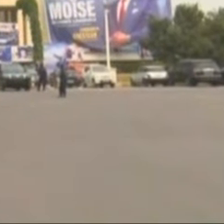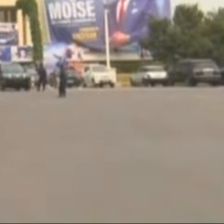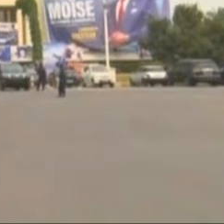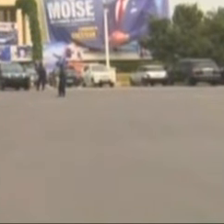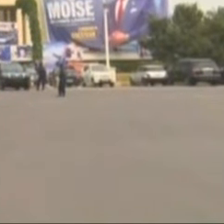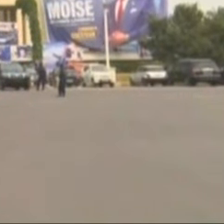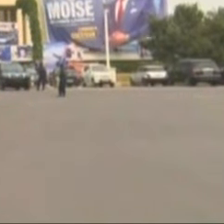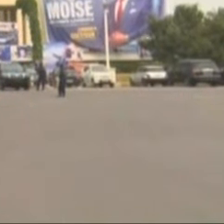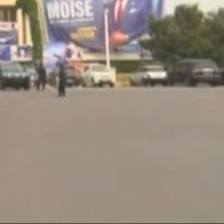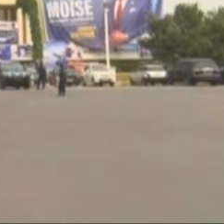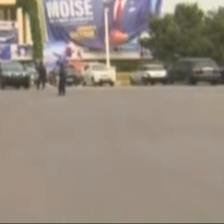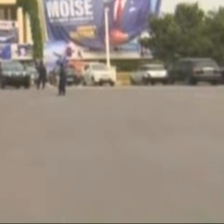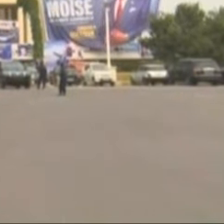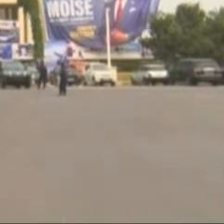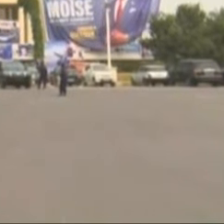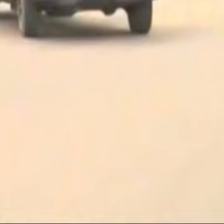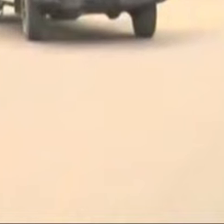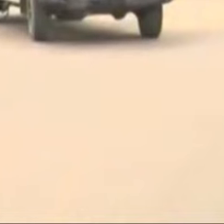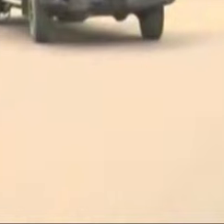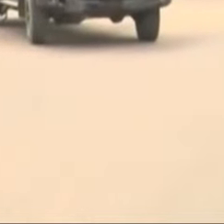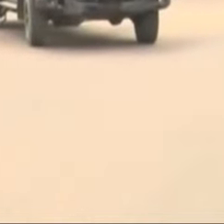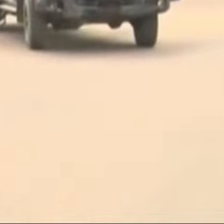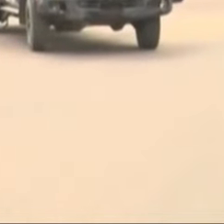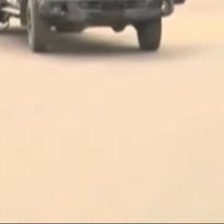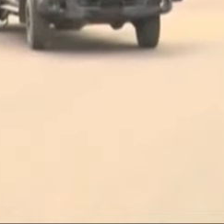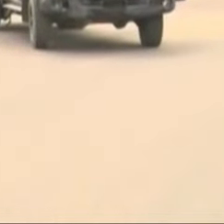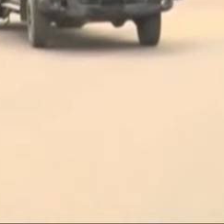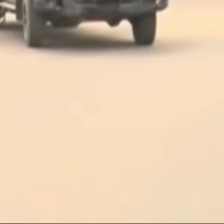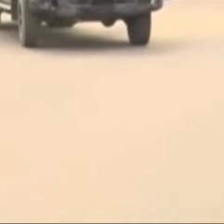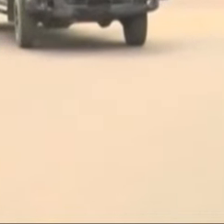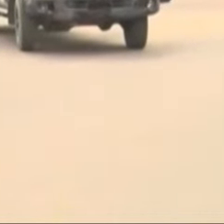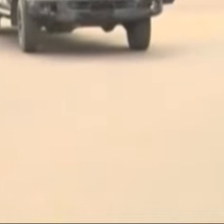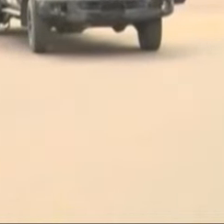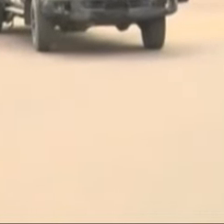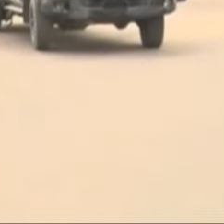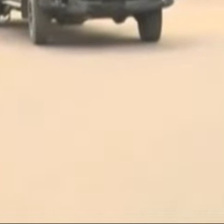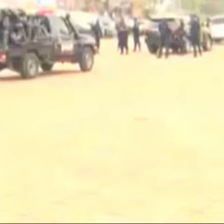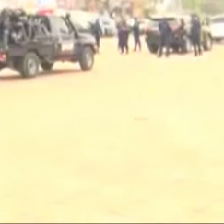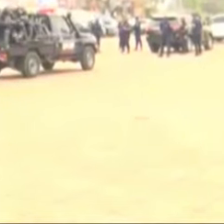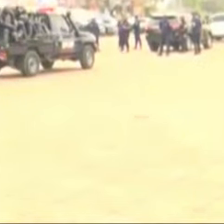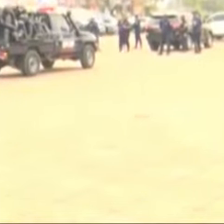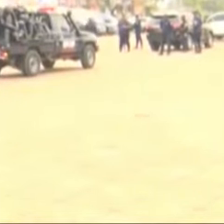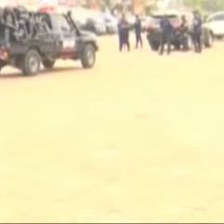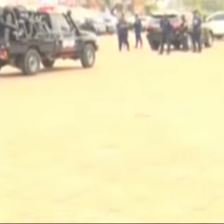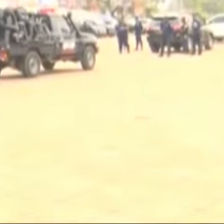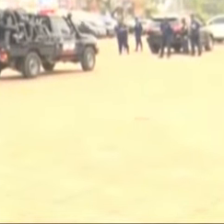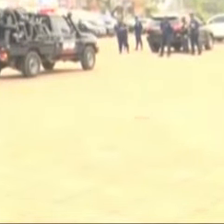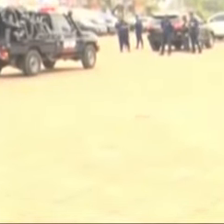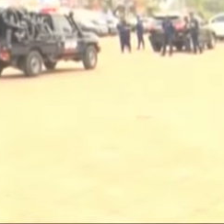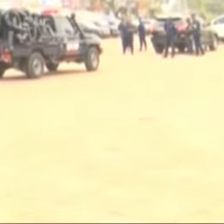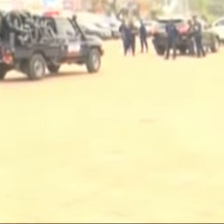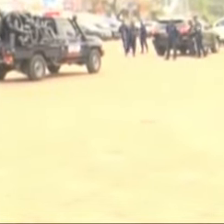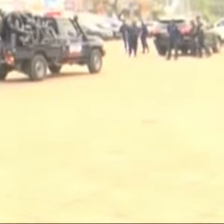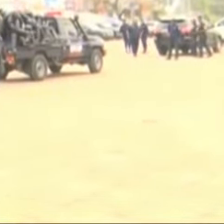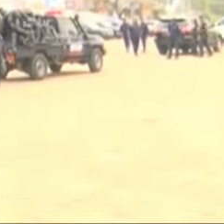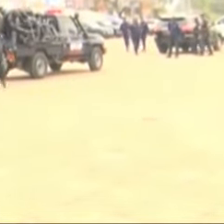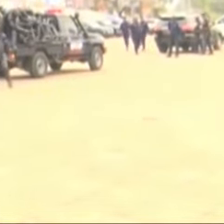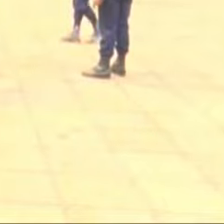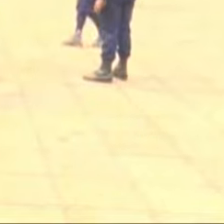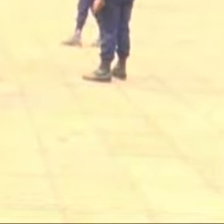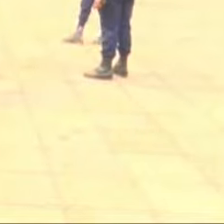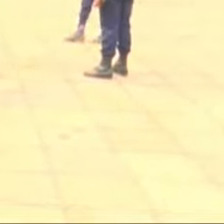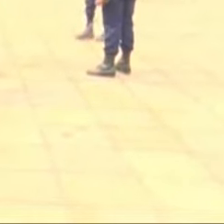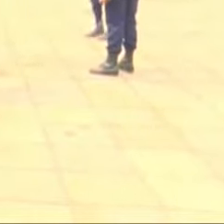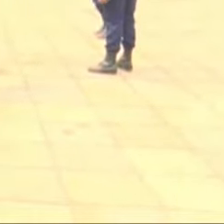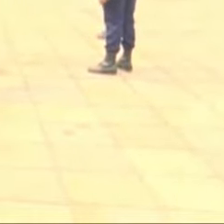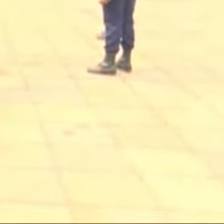Son rôle est de veiller au maintien de l'ordre public, le respect de lois et règlements, la prévention des infractions et la